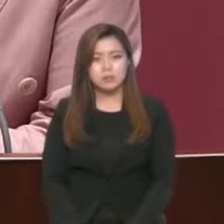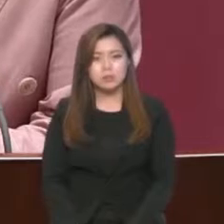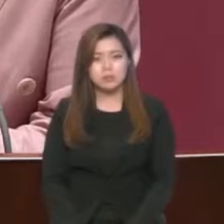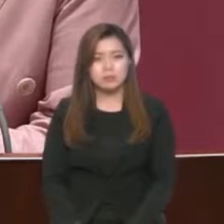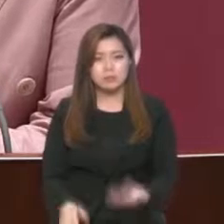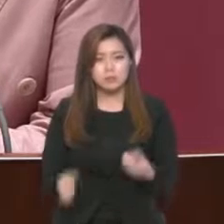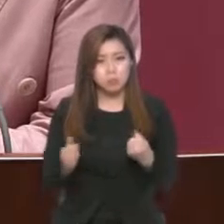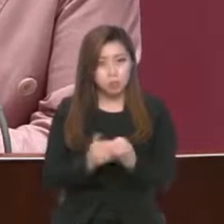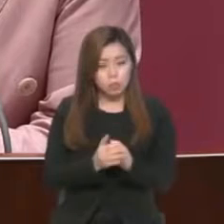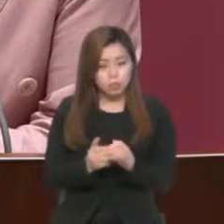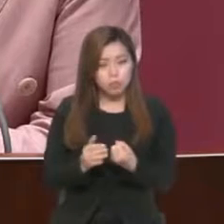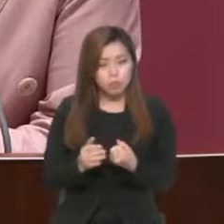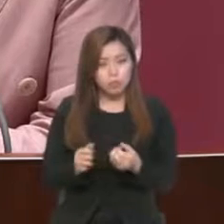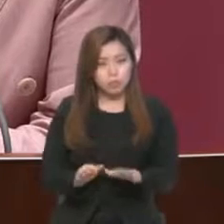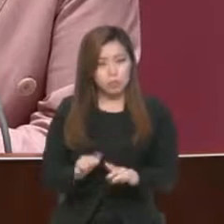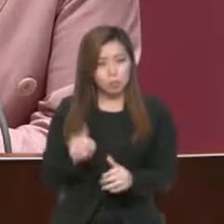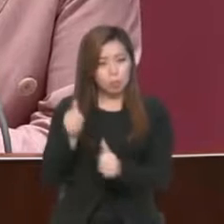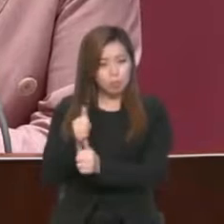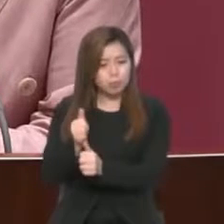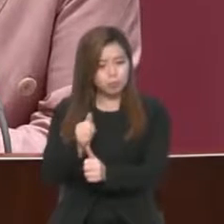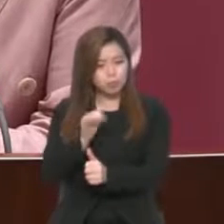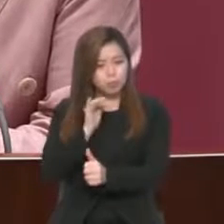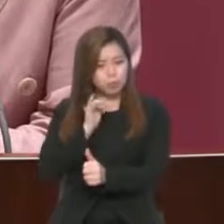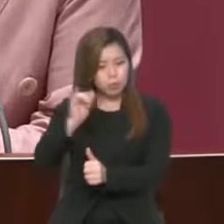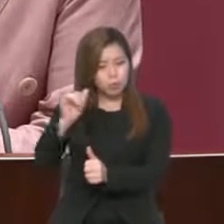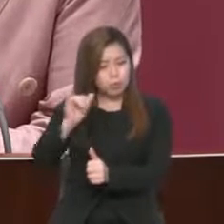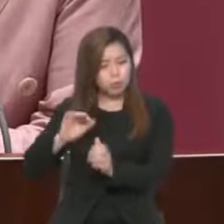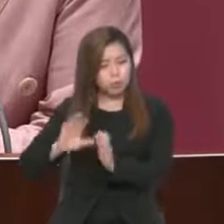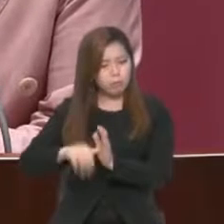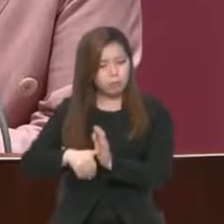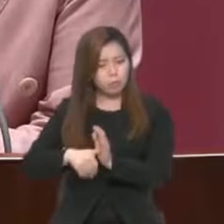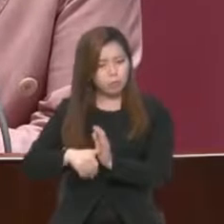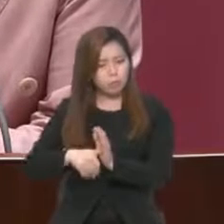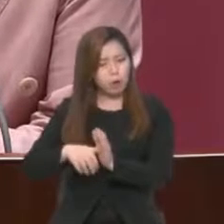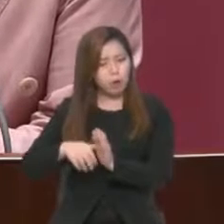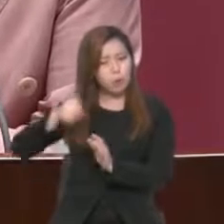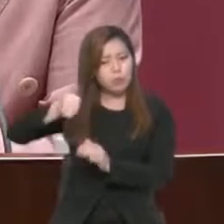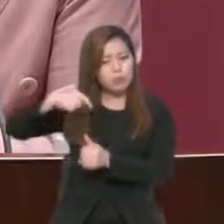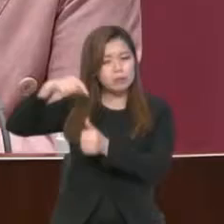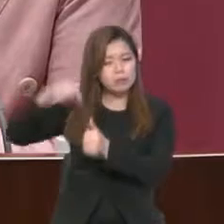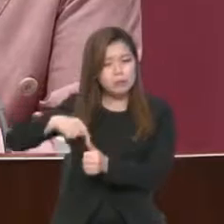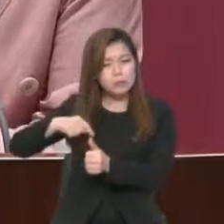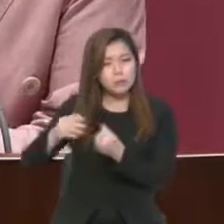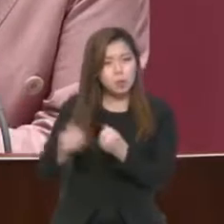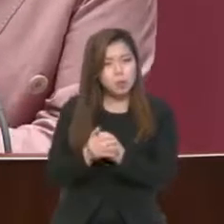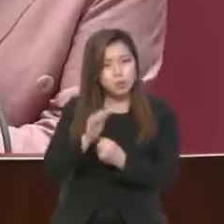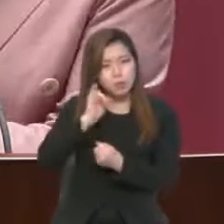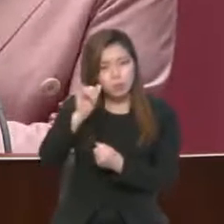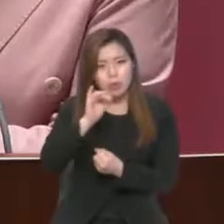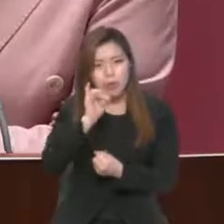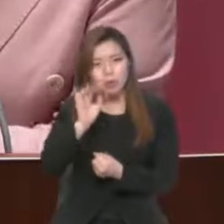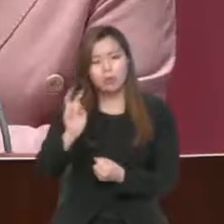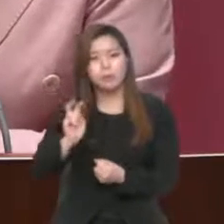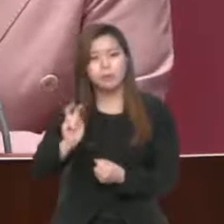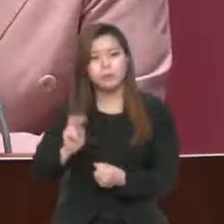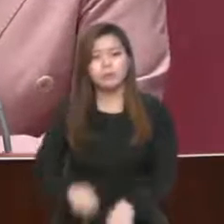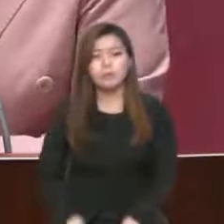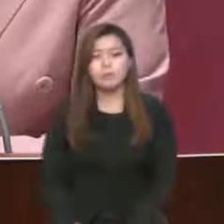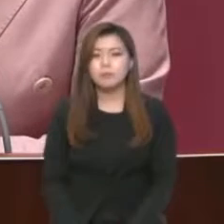국민들은 보좌관이 전화를 했다고 하면 당연히 윗사람의 지시를 받고 했다고 생각하기 때문에 여쭤보는 것입니다. 네, 대표를